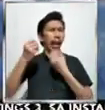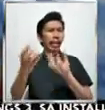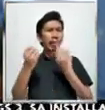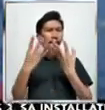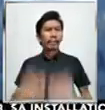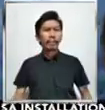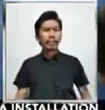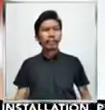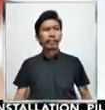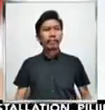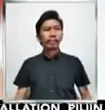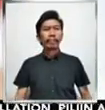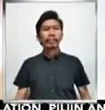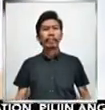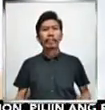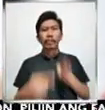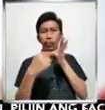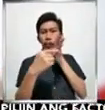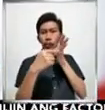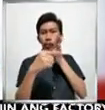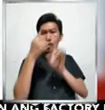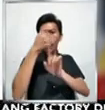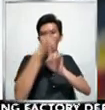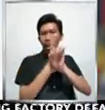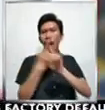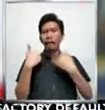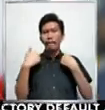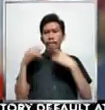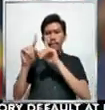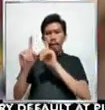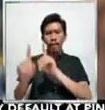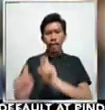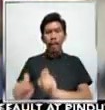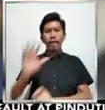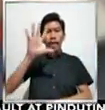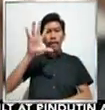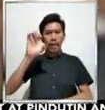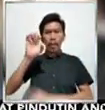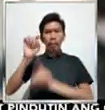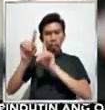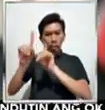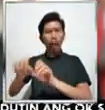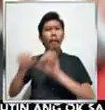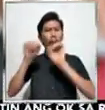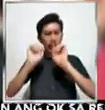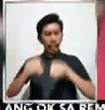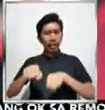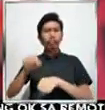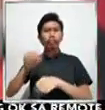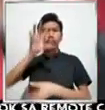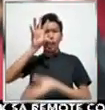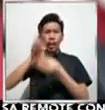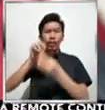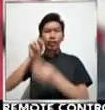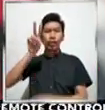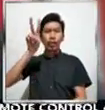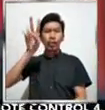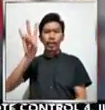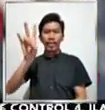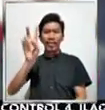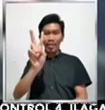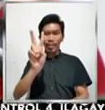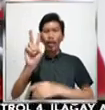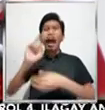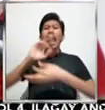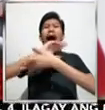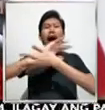Juan. 500 sample raw ang kayang itest kada araw. 272 ang kumpirmadong kaso ng COVID-19 sa San Juan. Base doon